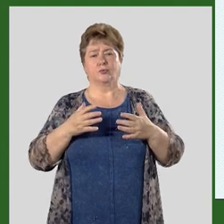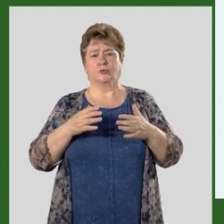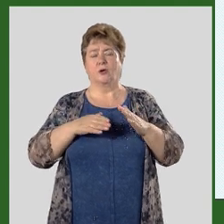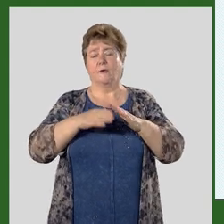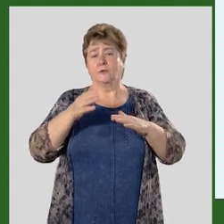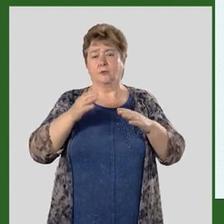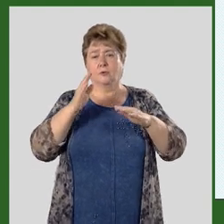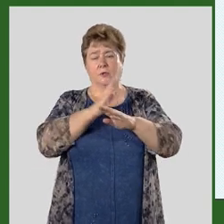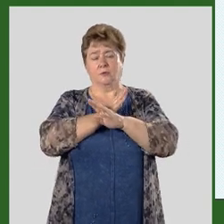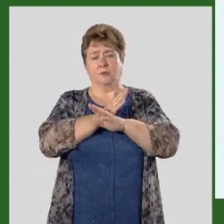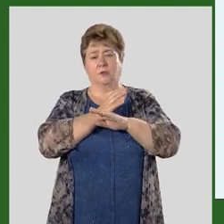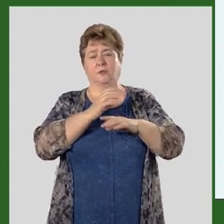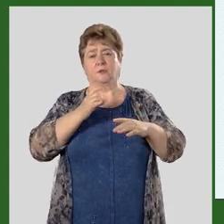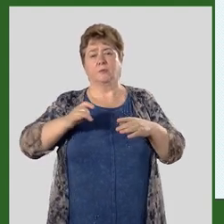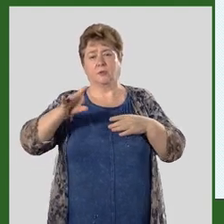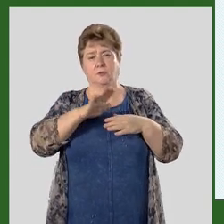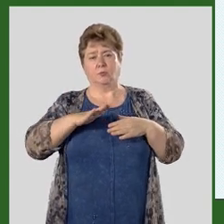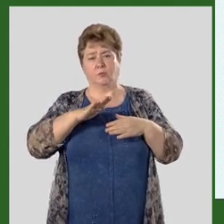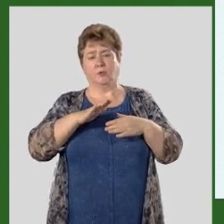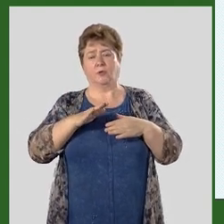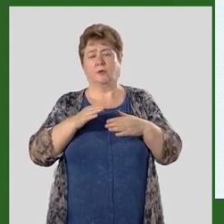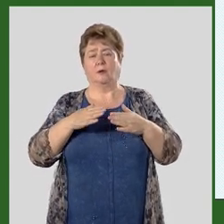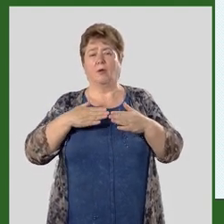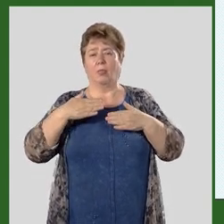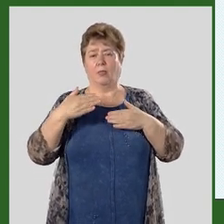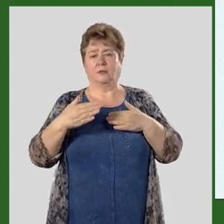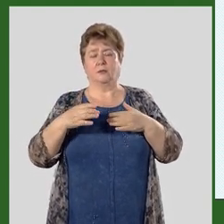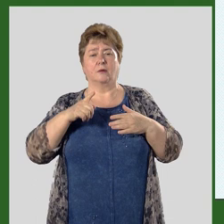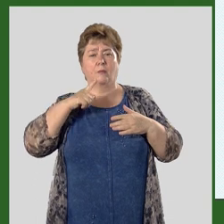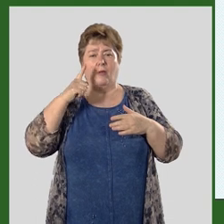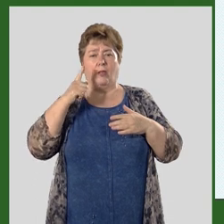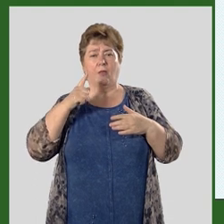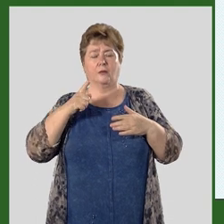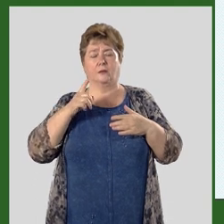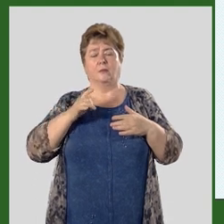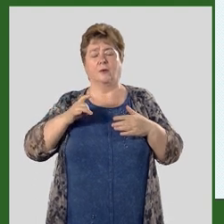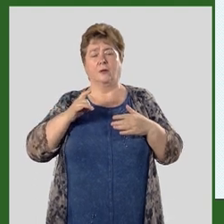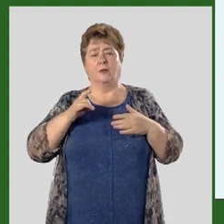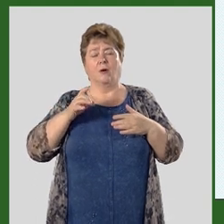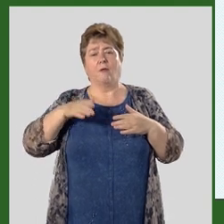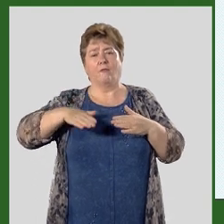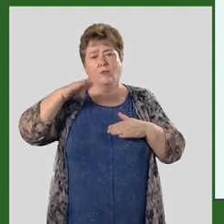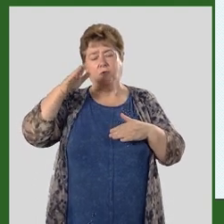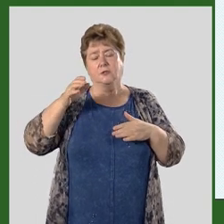невысокая смертность по республике связана с относительно молодым возрастом населения.